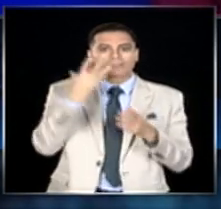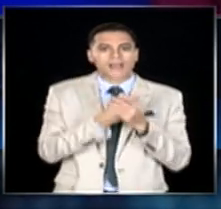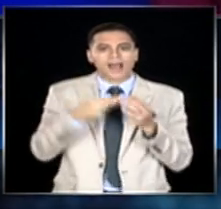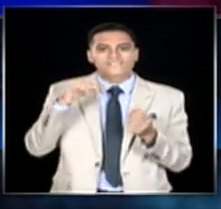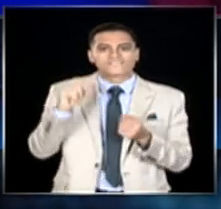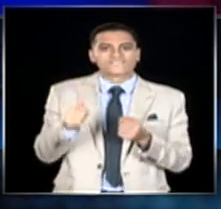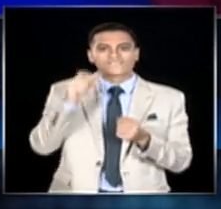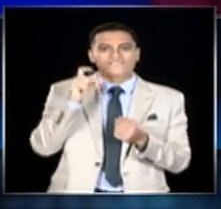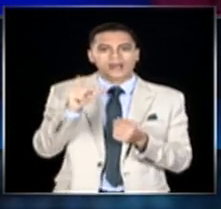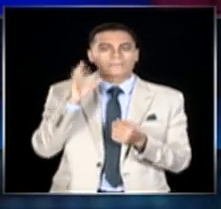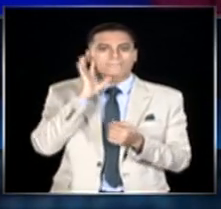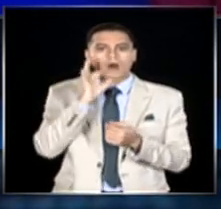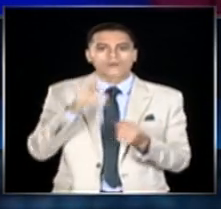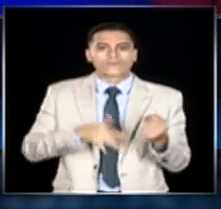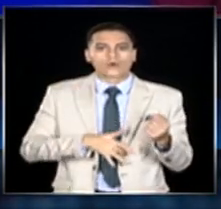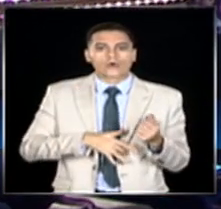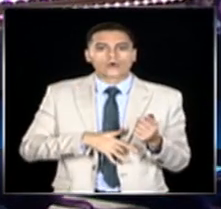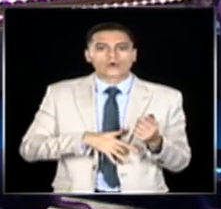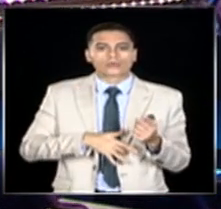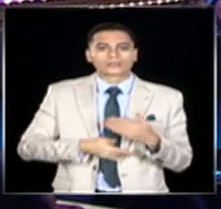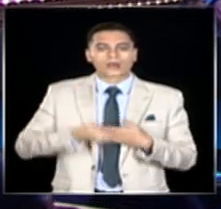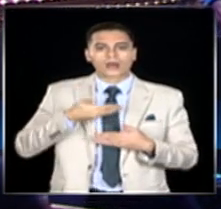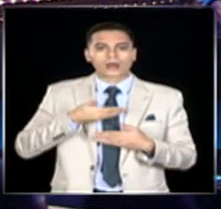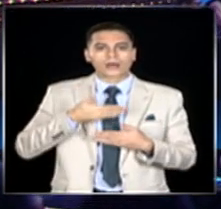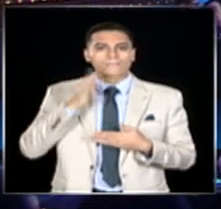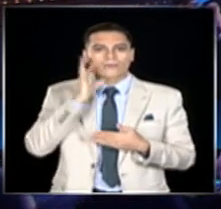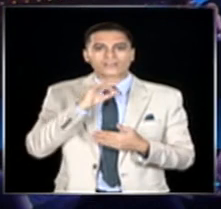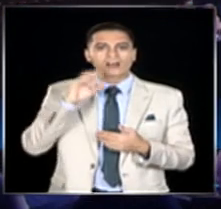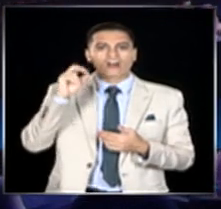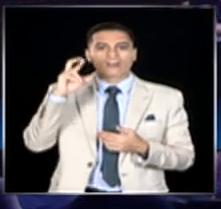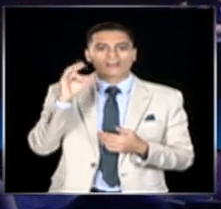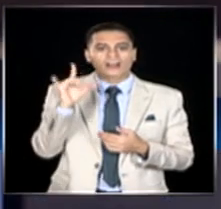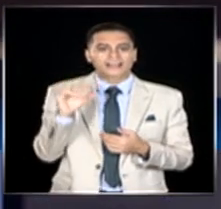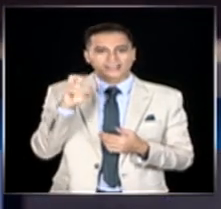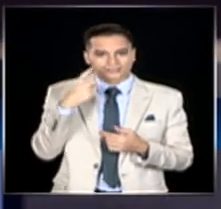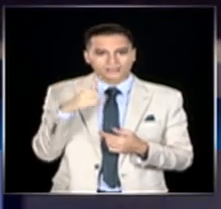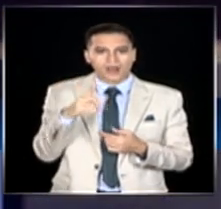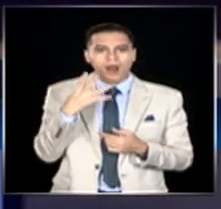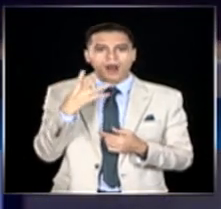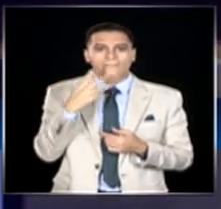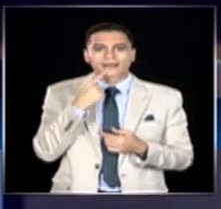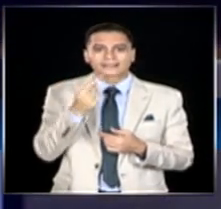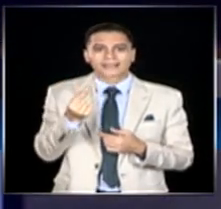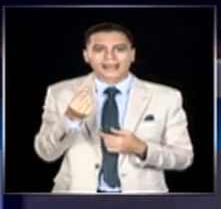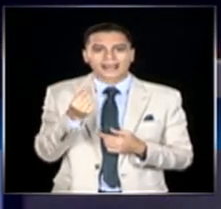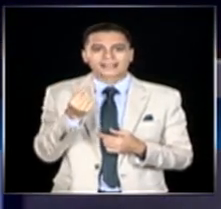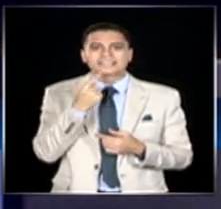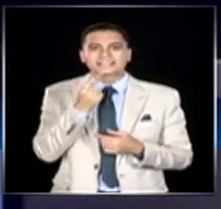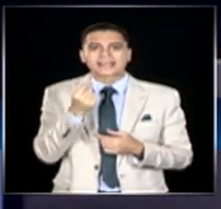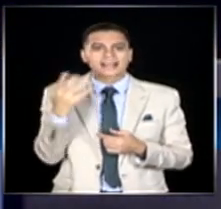التي توجد فوق الكلية؟ كظرية. صح. كم عدد الثواني في 4 دقائق؟